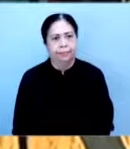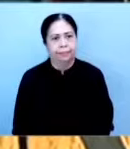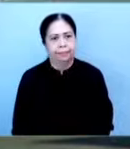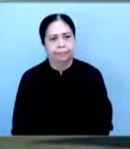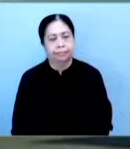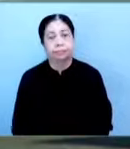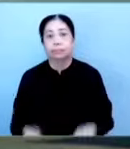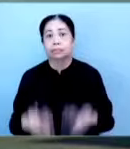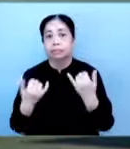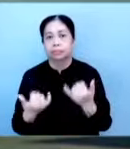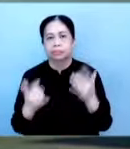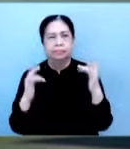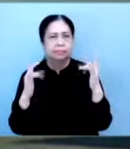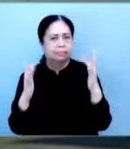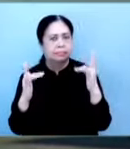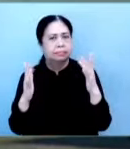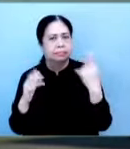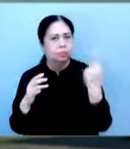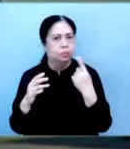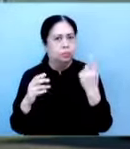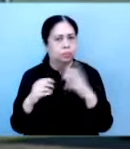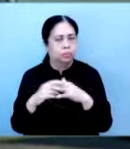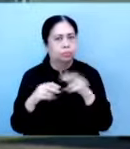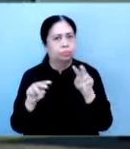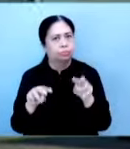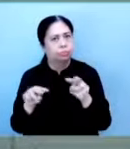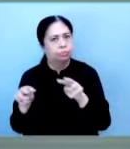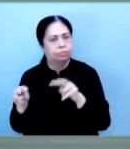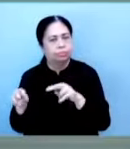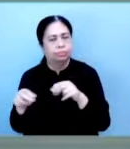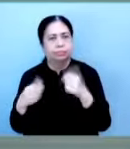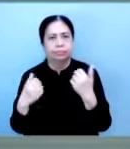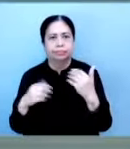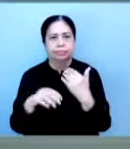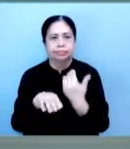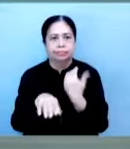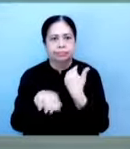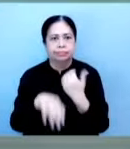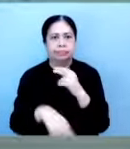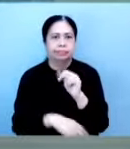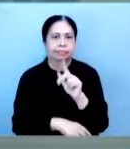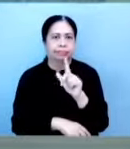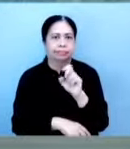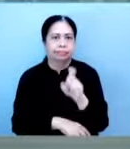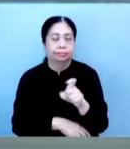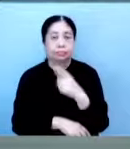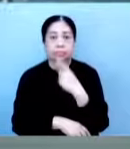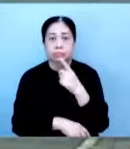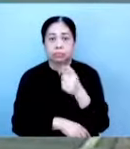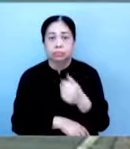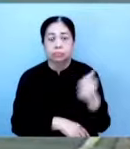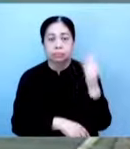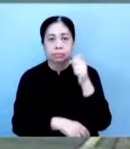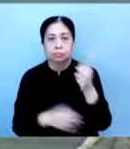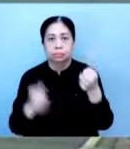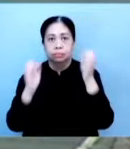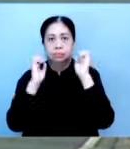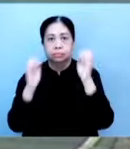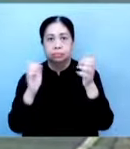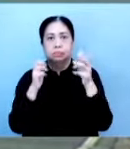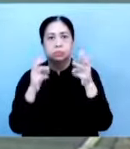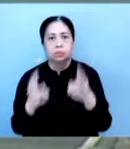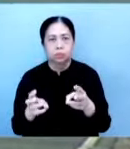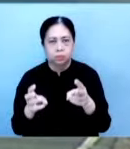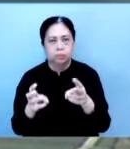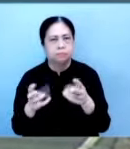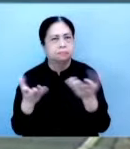ngayon light to moderate na traffic pa lang ang nakikita nating trapiko Dito sa NLEX ayon sa pamunuan ng Expressway posibleng ganyan ang sitwason ng